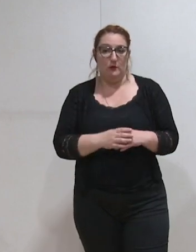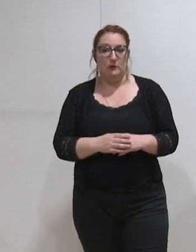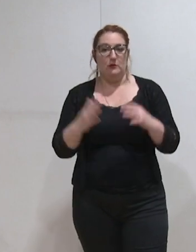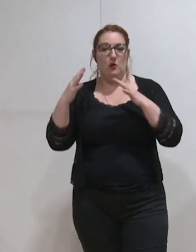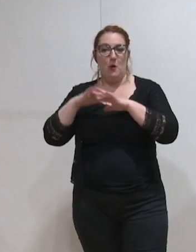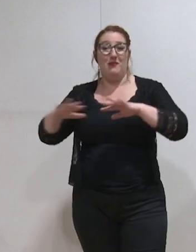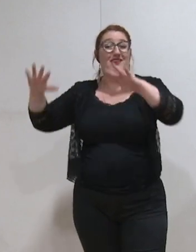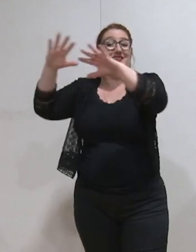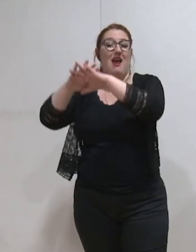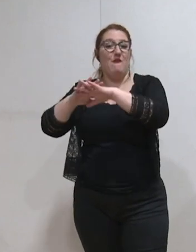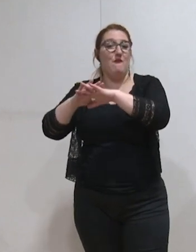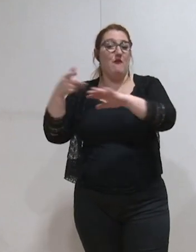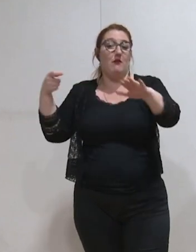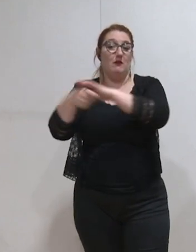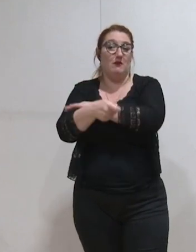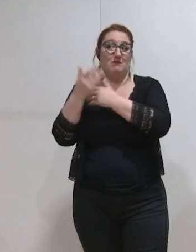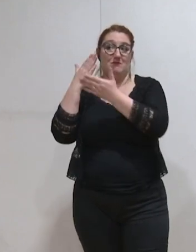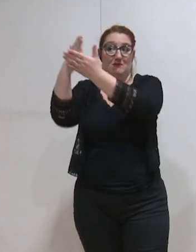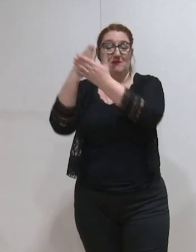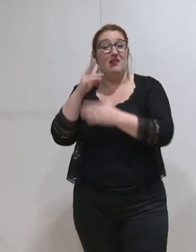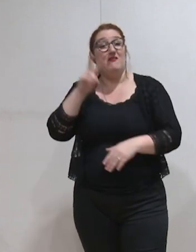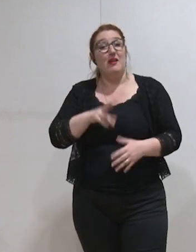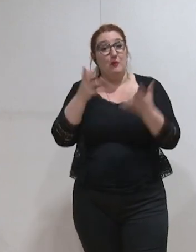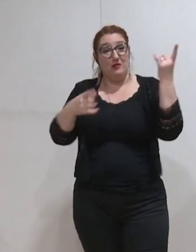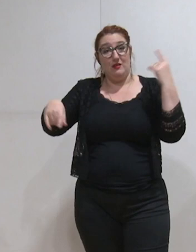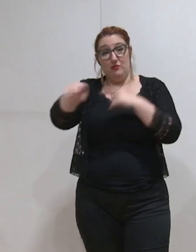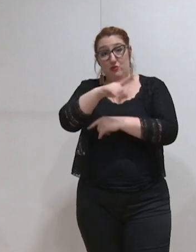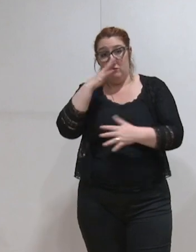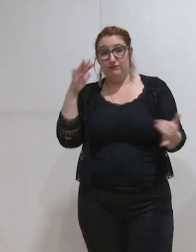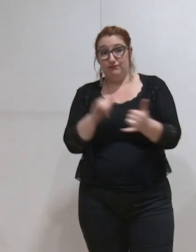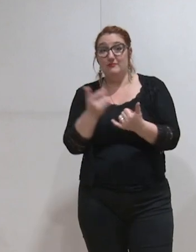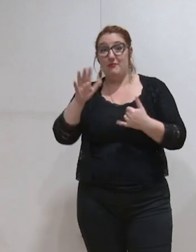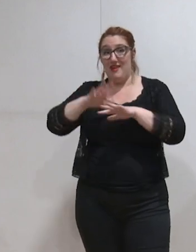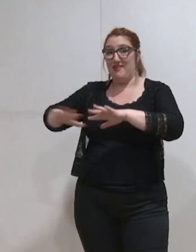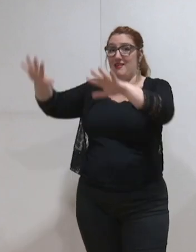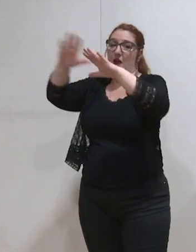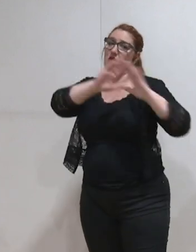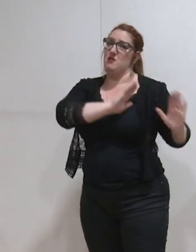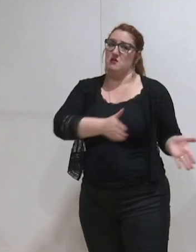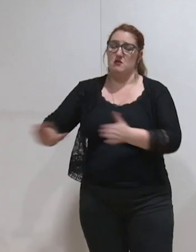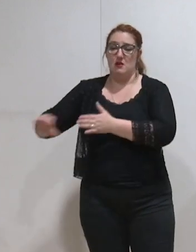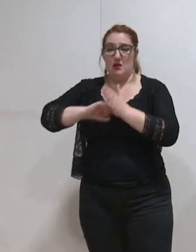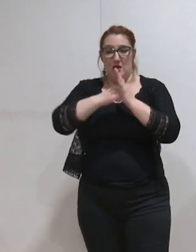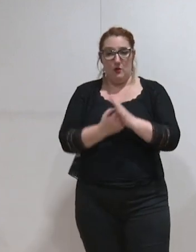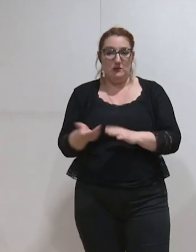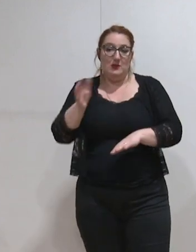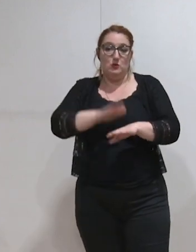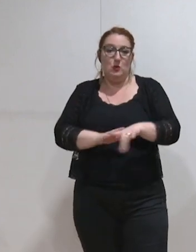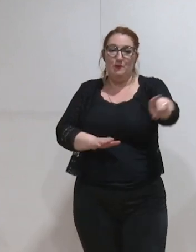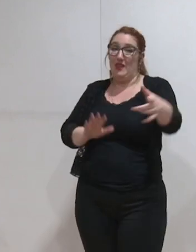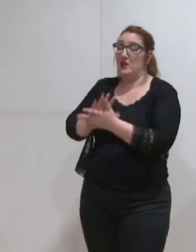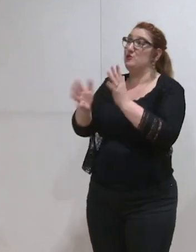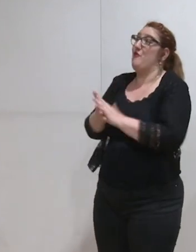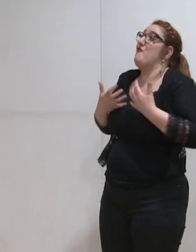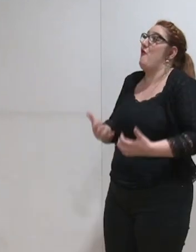CAF et peut-être vous ne le savez pas mais la CAF est très rigoureuse et très exigeante et malheureusement les choses ont pas tourné comme l'association aurait